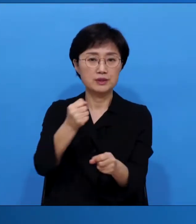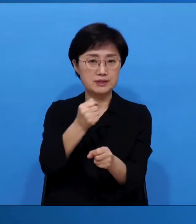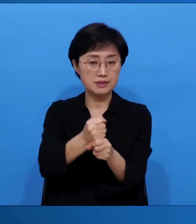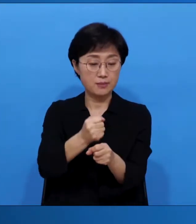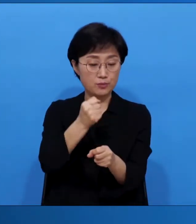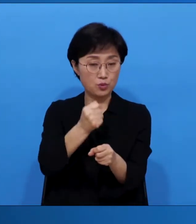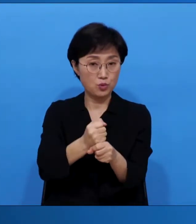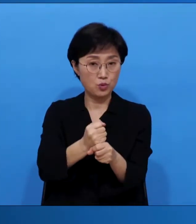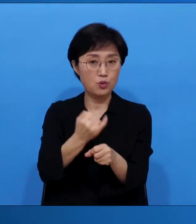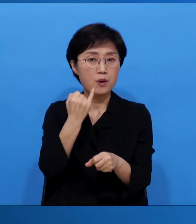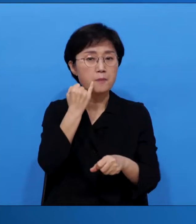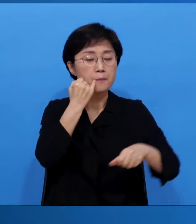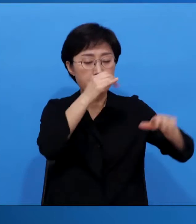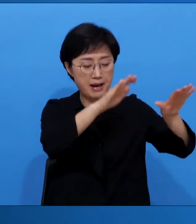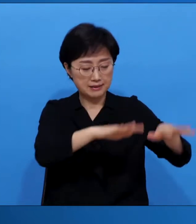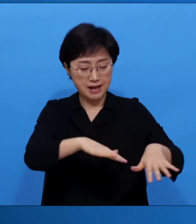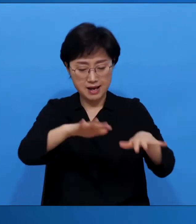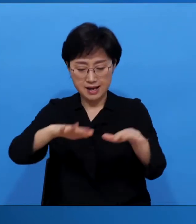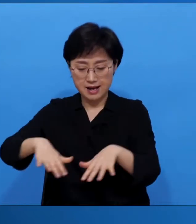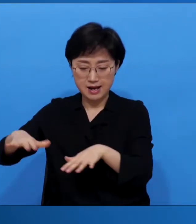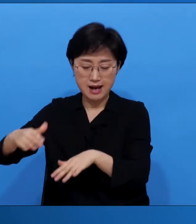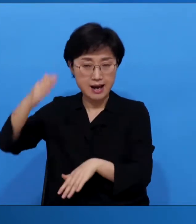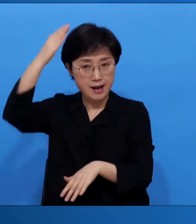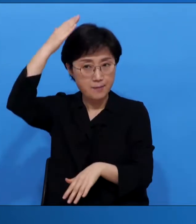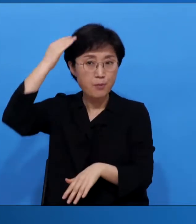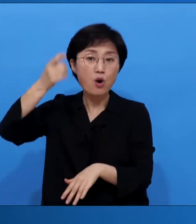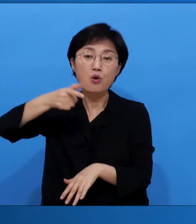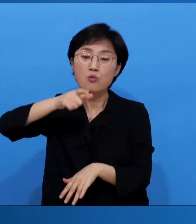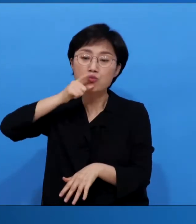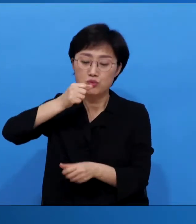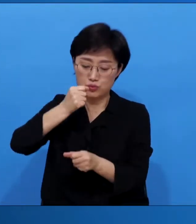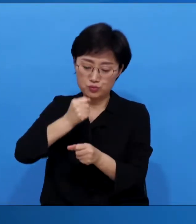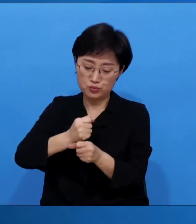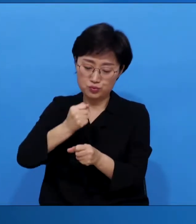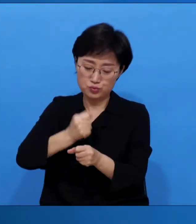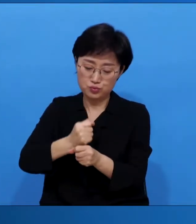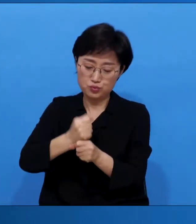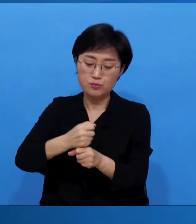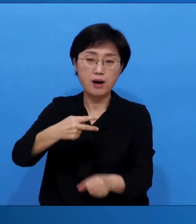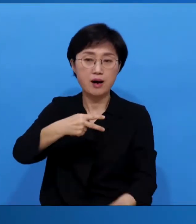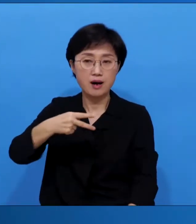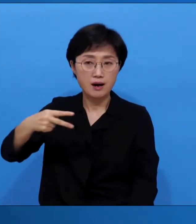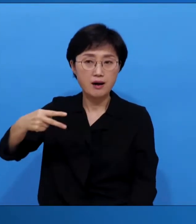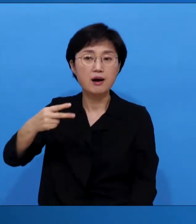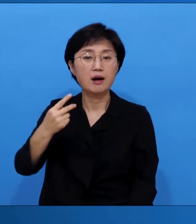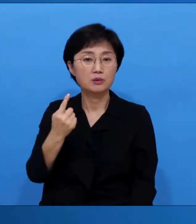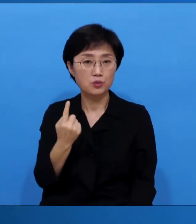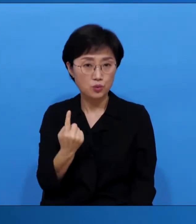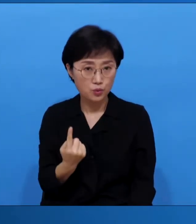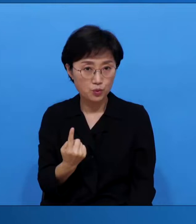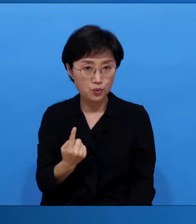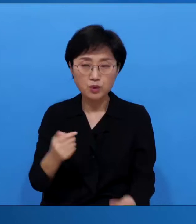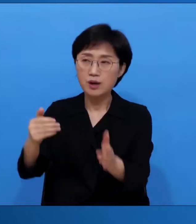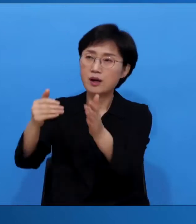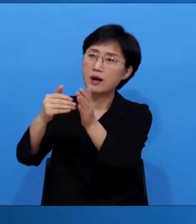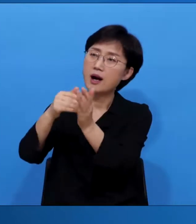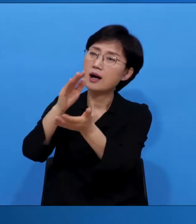구름아리 삼고 바다를 먹물 삼아도